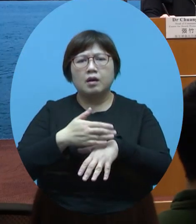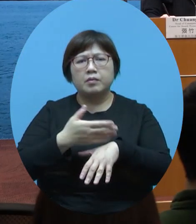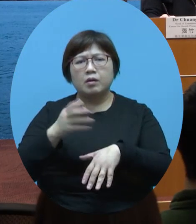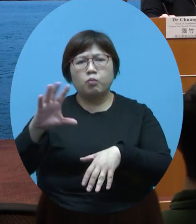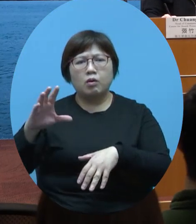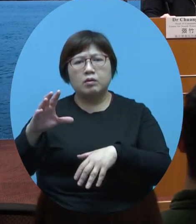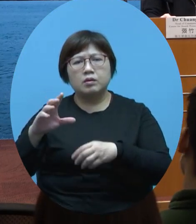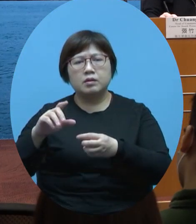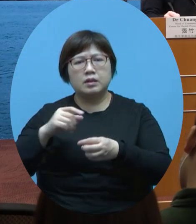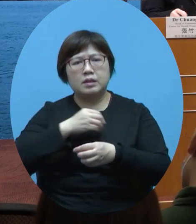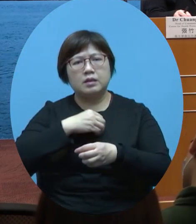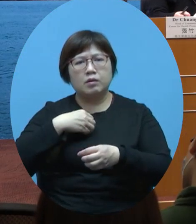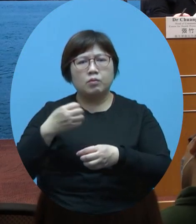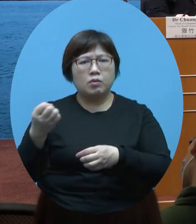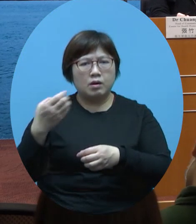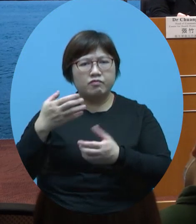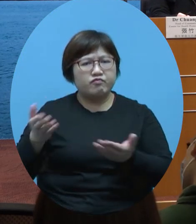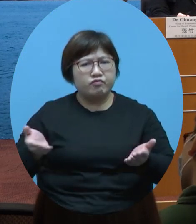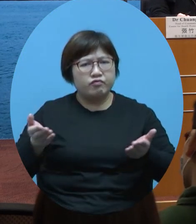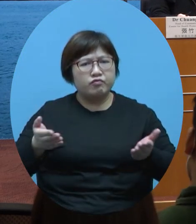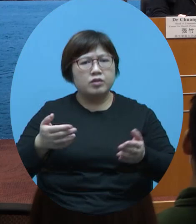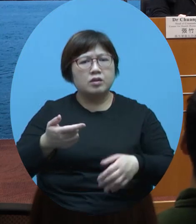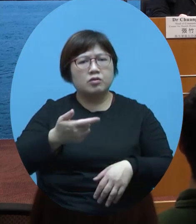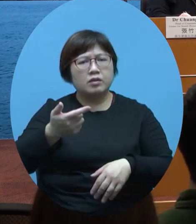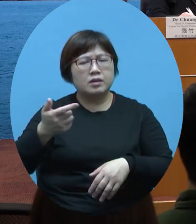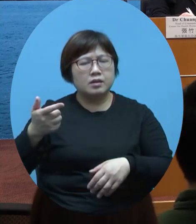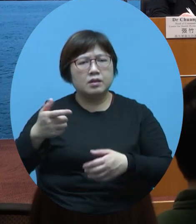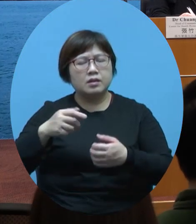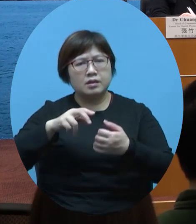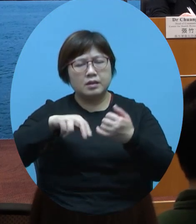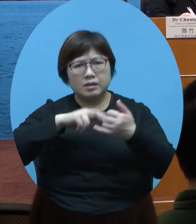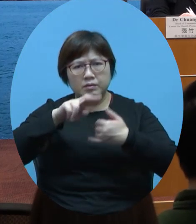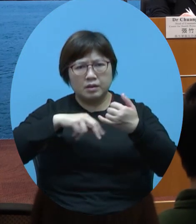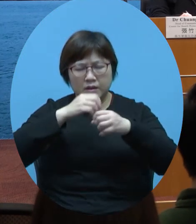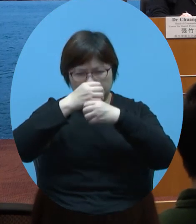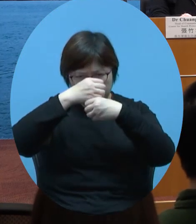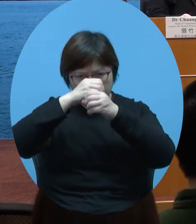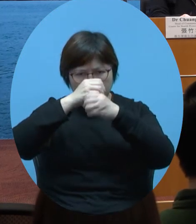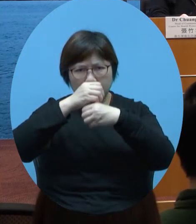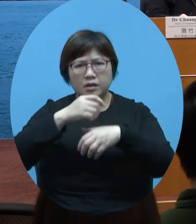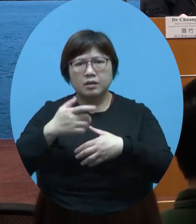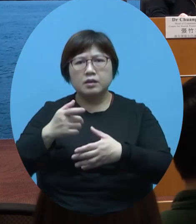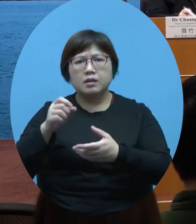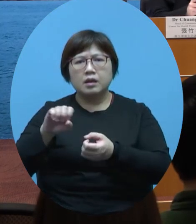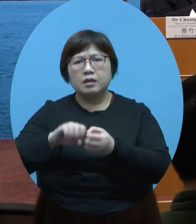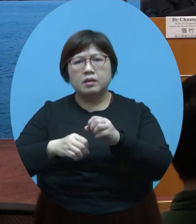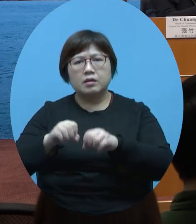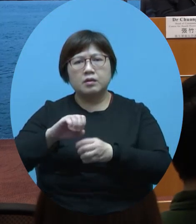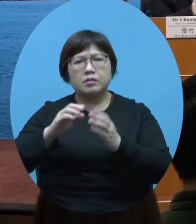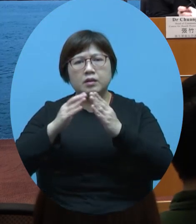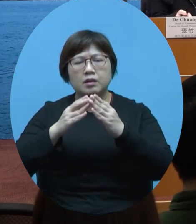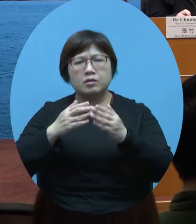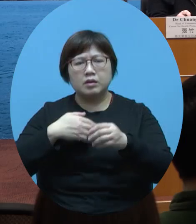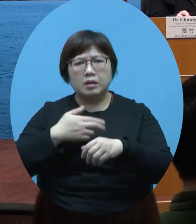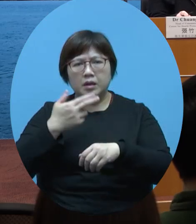就講到話，即係呼籲多啲人去做翻嗰個檢測咁樣啦。咁其實暫時實驗室嗰個仲有幾多嘅負荷能力，可以做